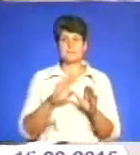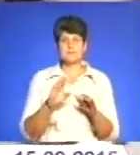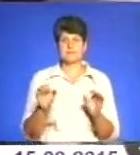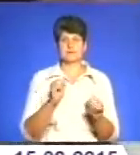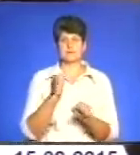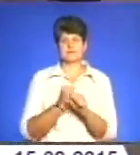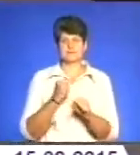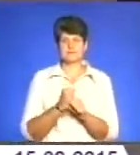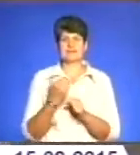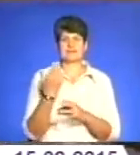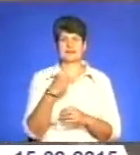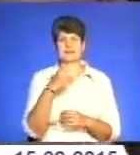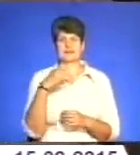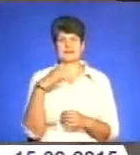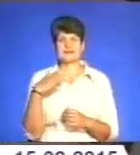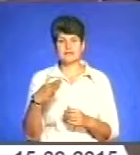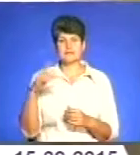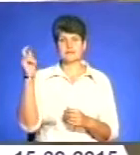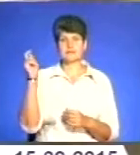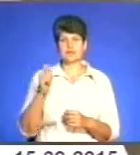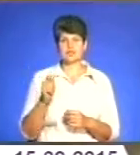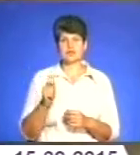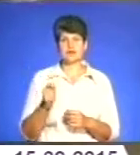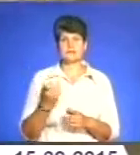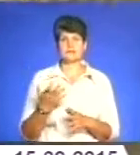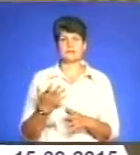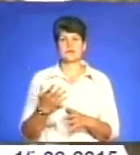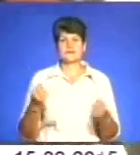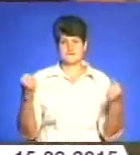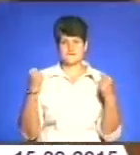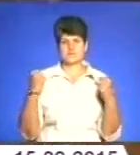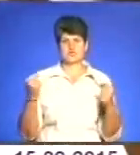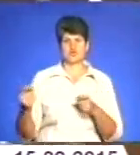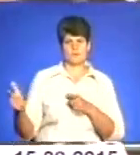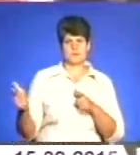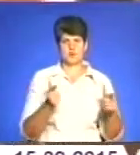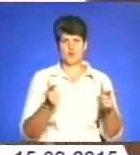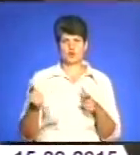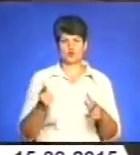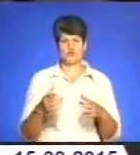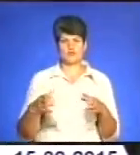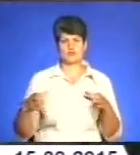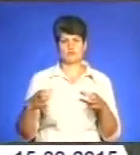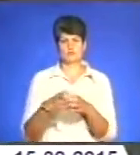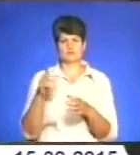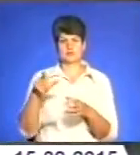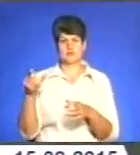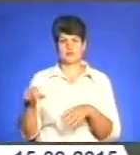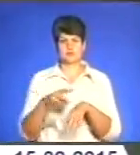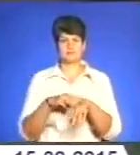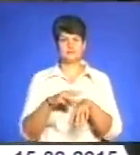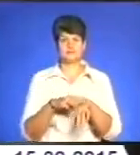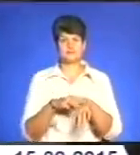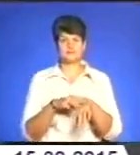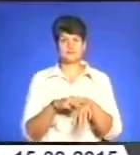тривожної кнопки за кілька хвилин на місце виклику приїжджає озброєний та фізично підготовлений наряд групи затримання Державної служби охорони